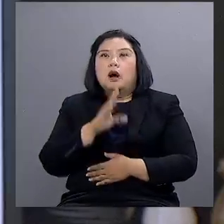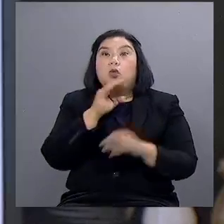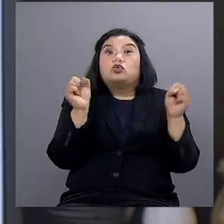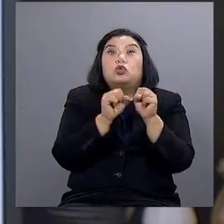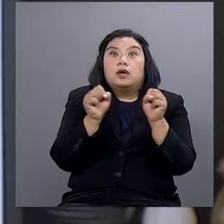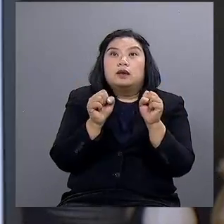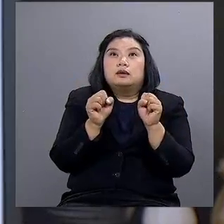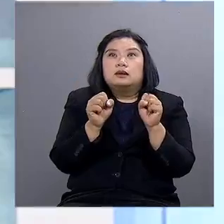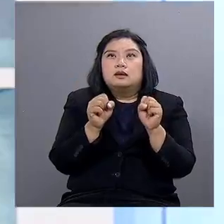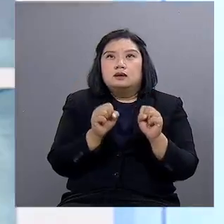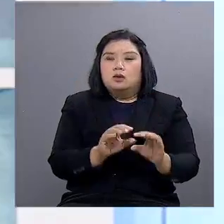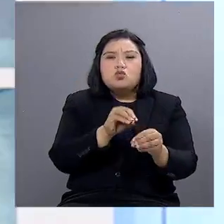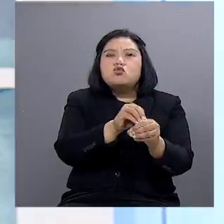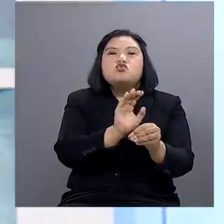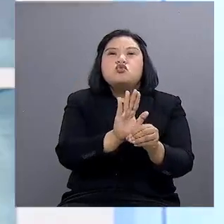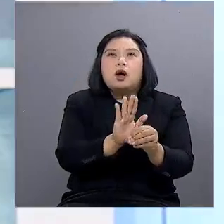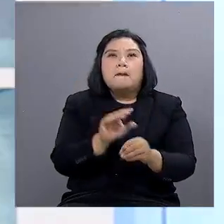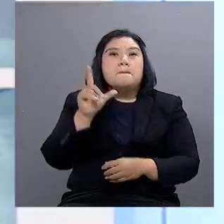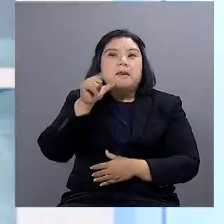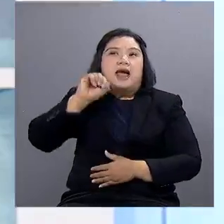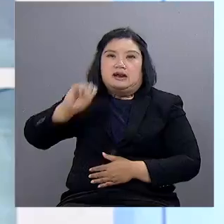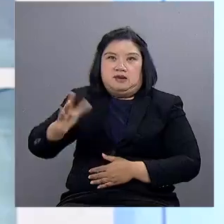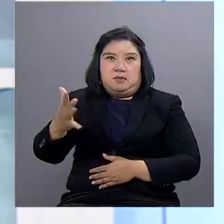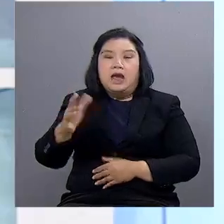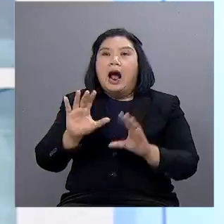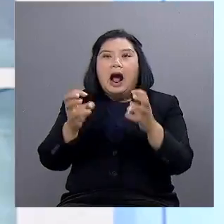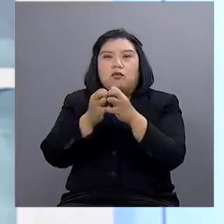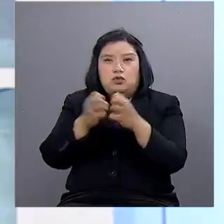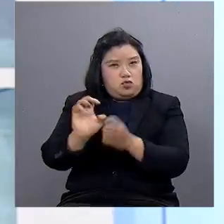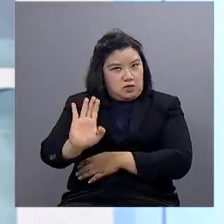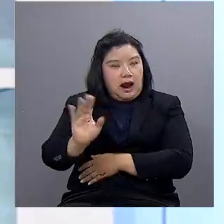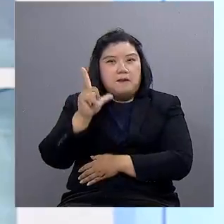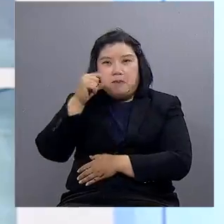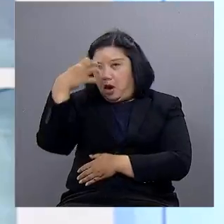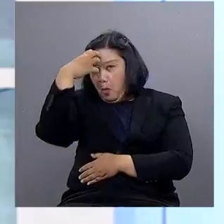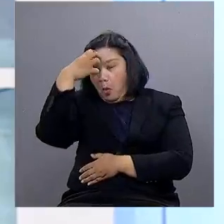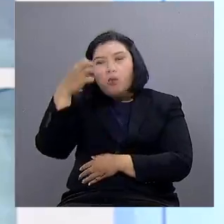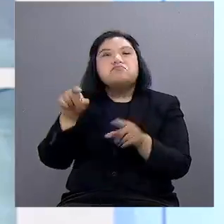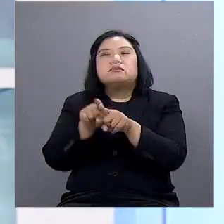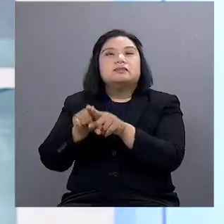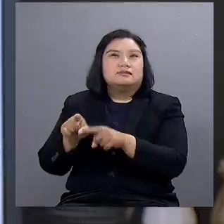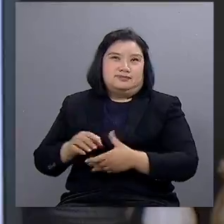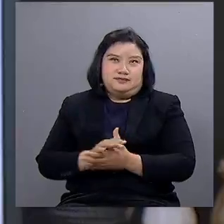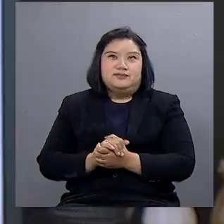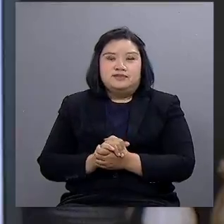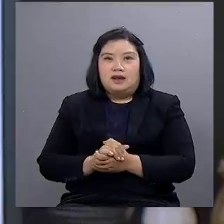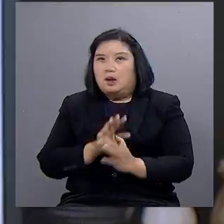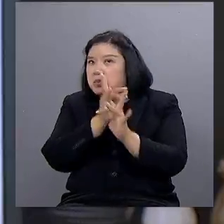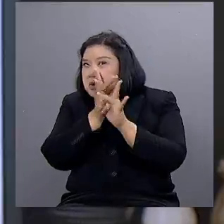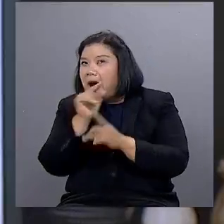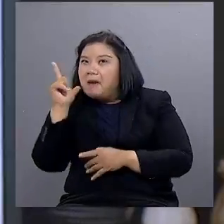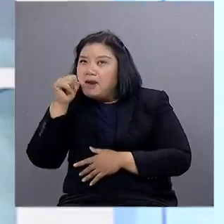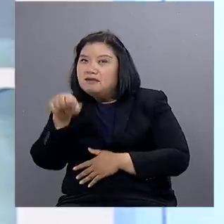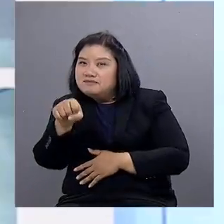เป็นนิรันด ์นี่ห้ามยุ่ง ห้ามยุ่ง คุณคะอันนี้เป็นช่วงเมาแม่คุณผู้ชมเอาละ